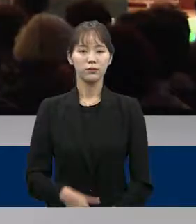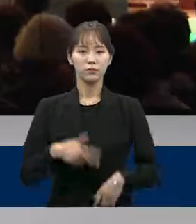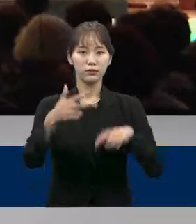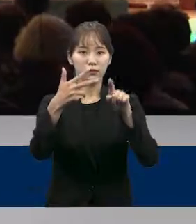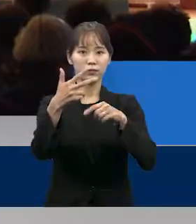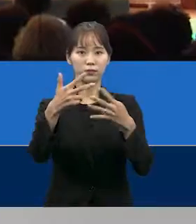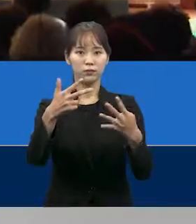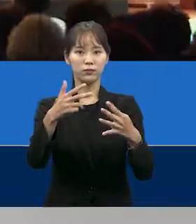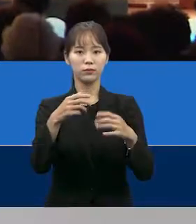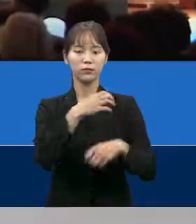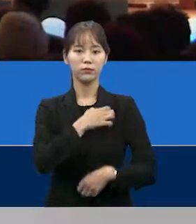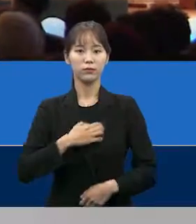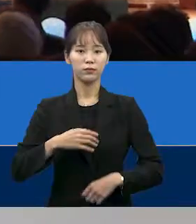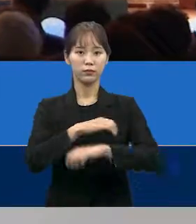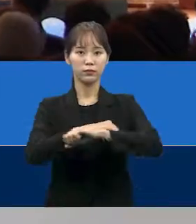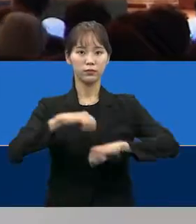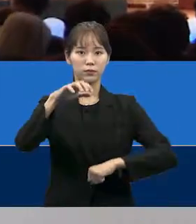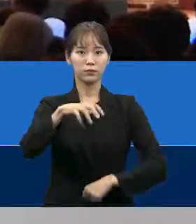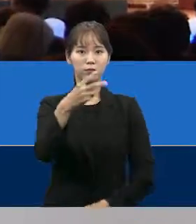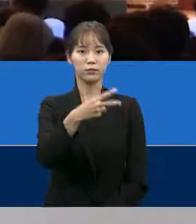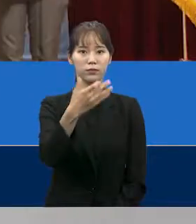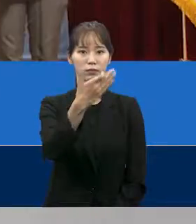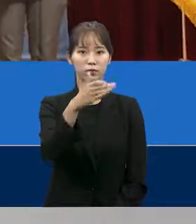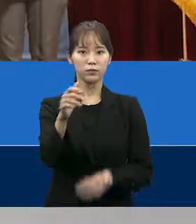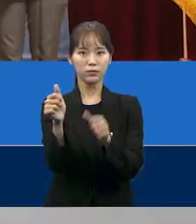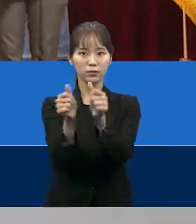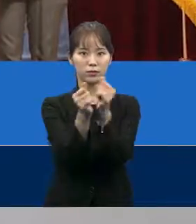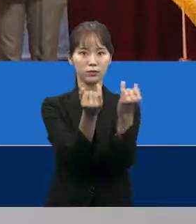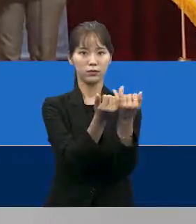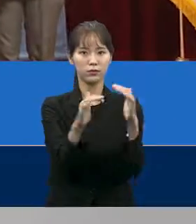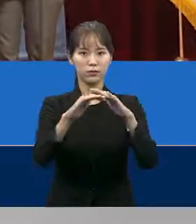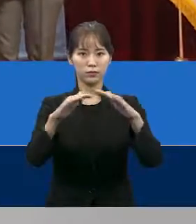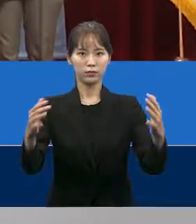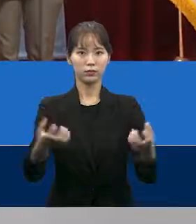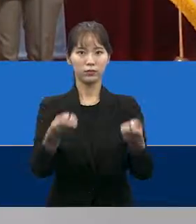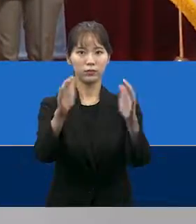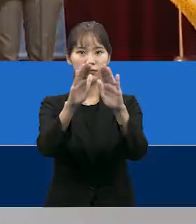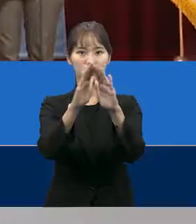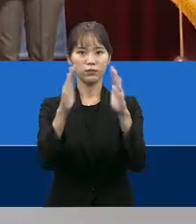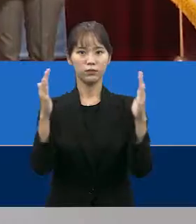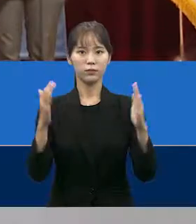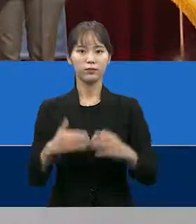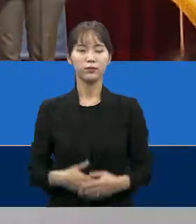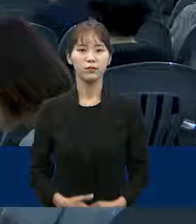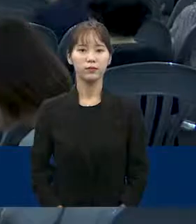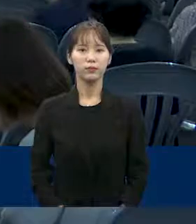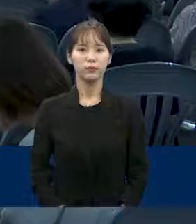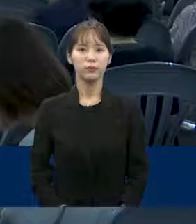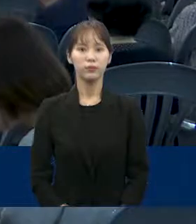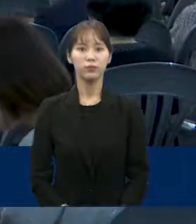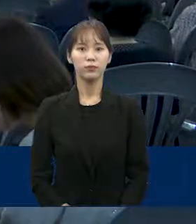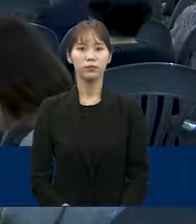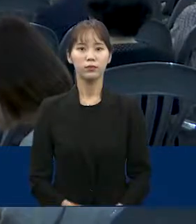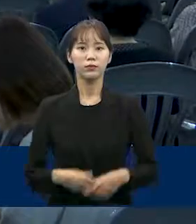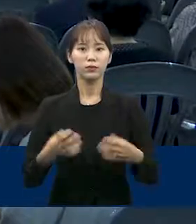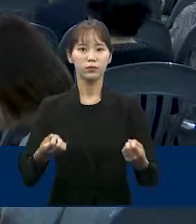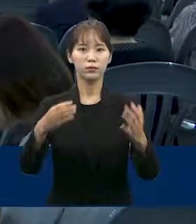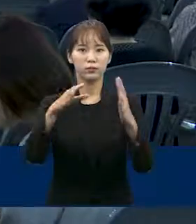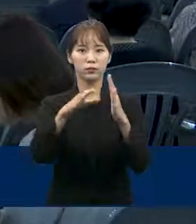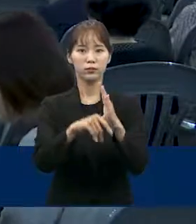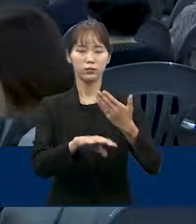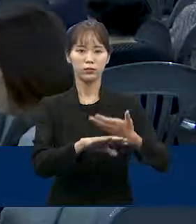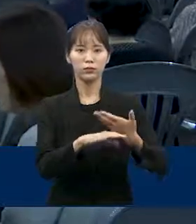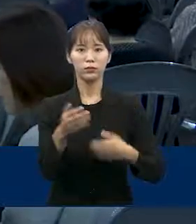7월 4일 구청 강당에서 2019 양성평등 추가 행사가 개최됐습니다 캐 날 행사는